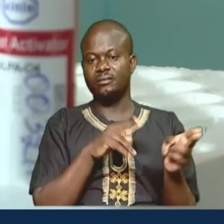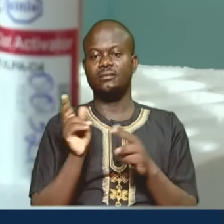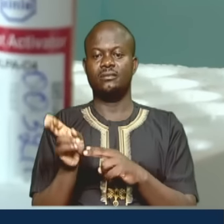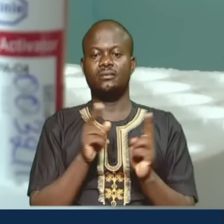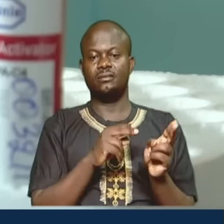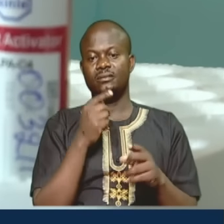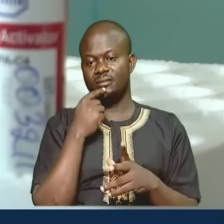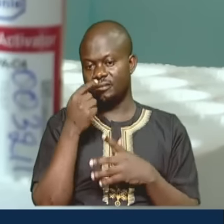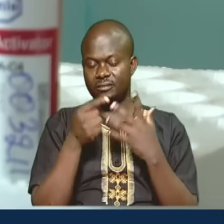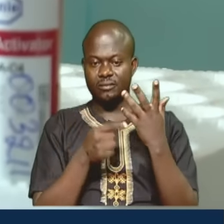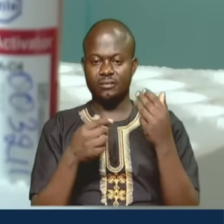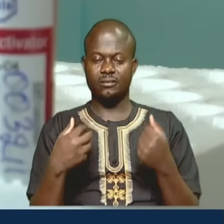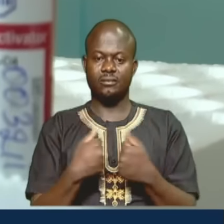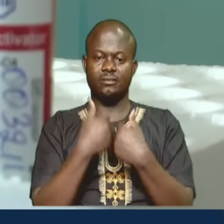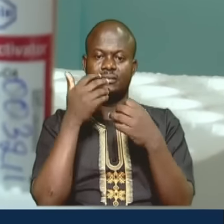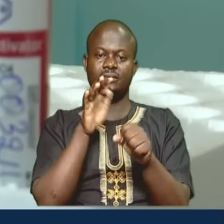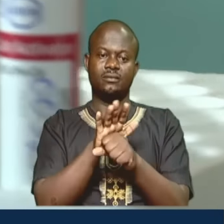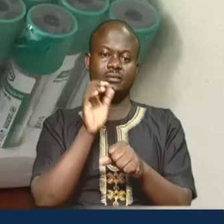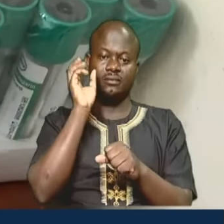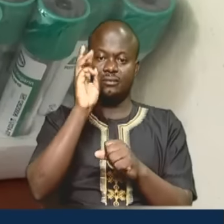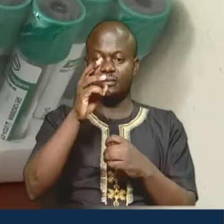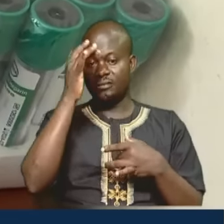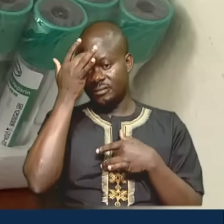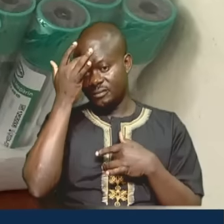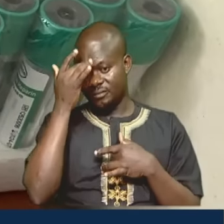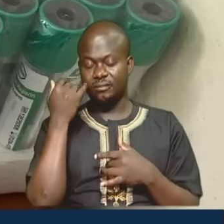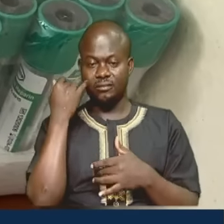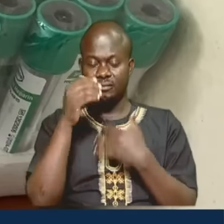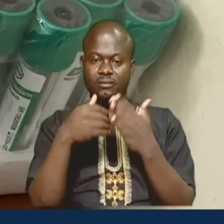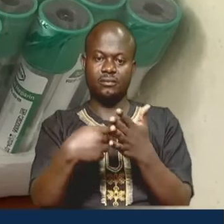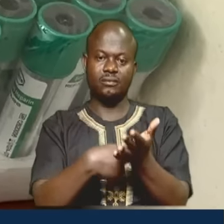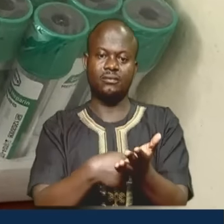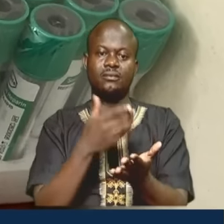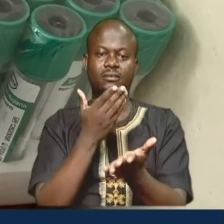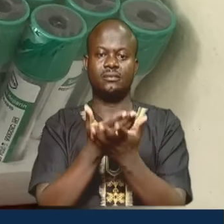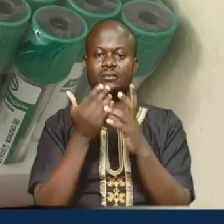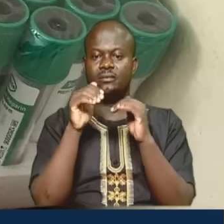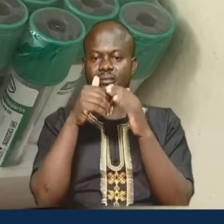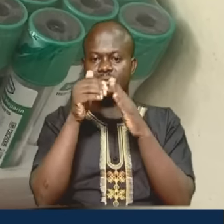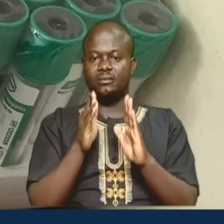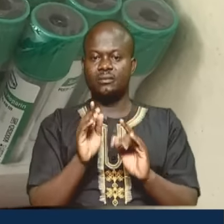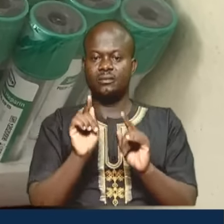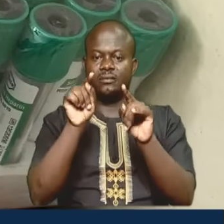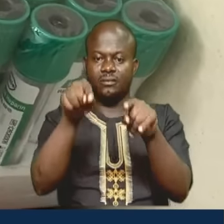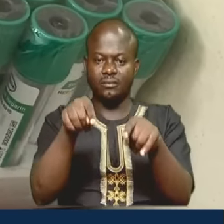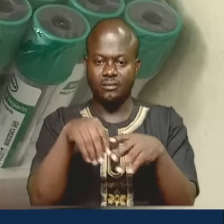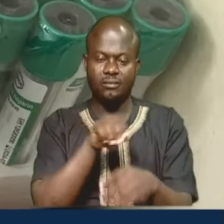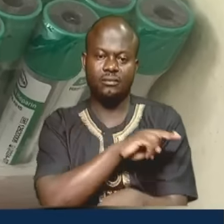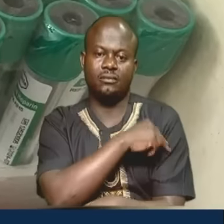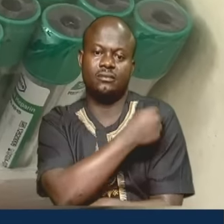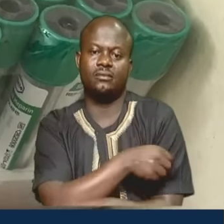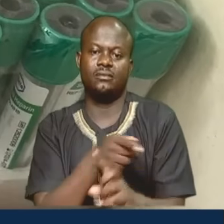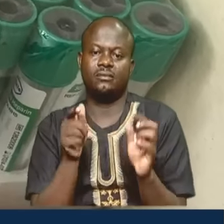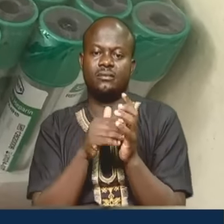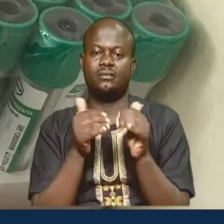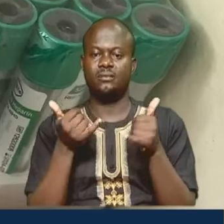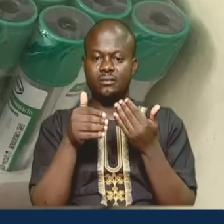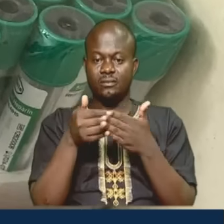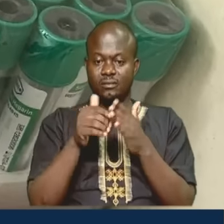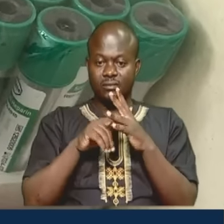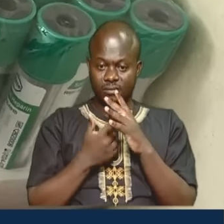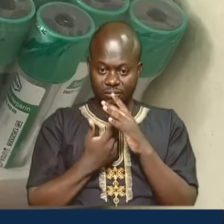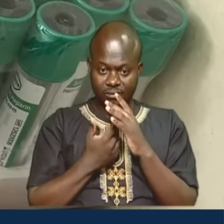hari ibyago byinshi yuko azarwara diabete rero kwivuza diabete byasabaga ko umuntu ajya mu bitaro ariko ubu ngubu umuntu ahereye